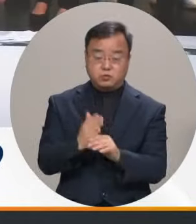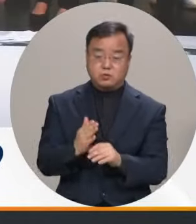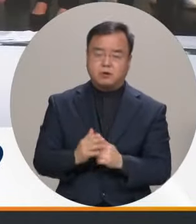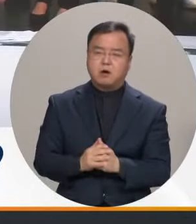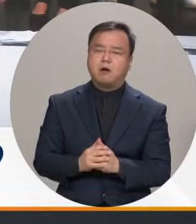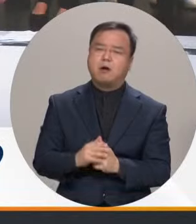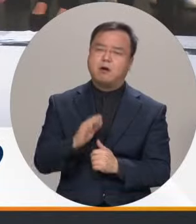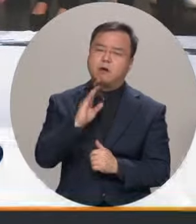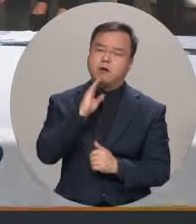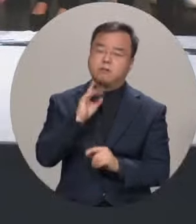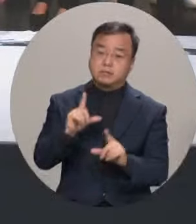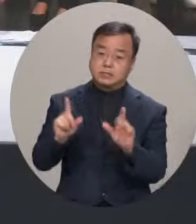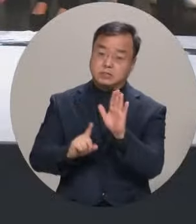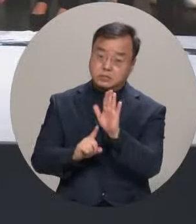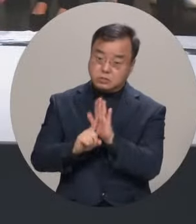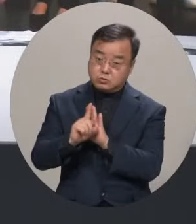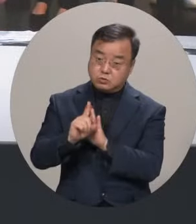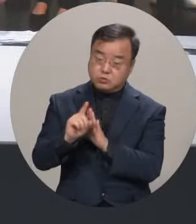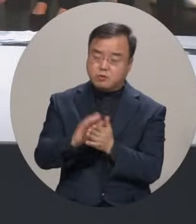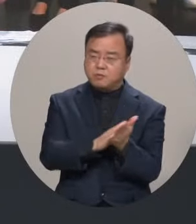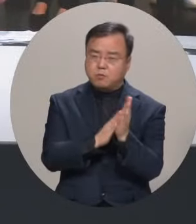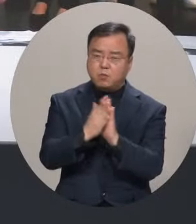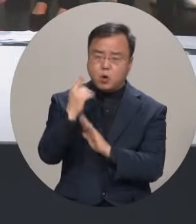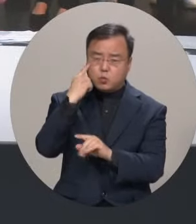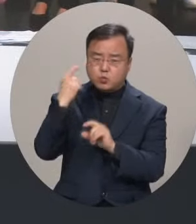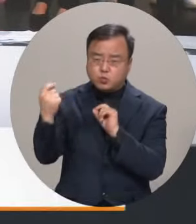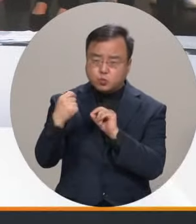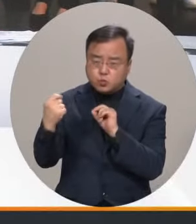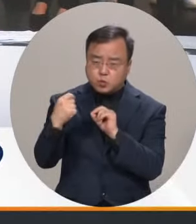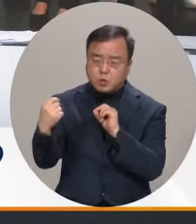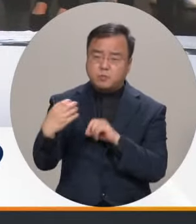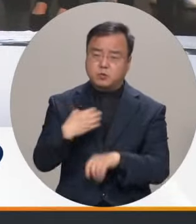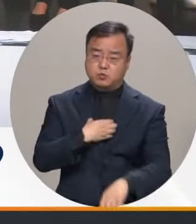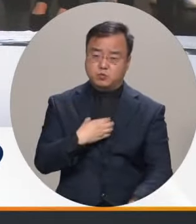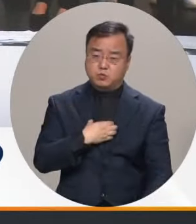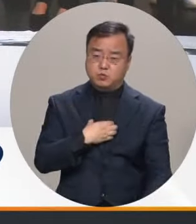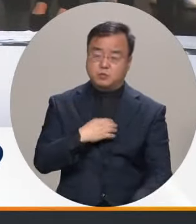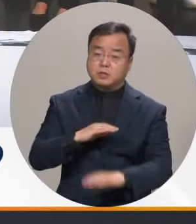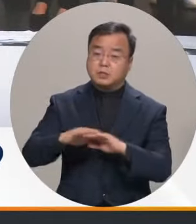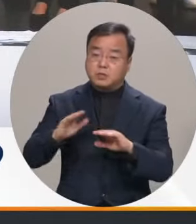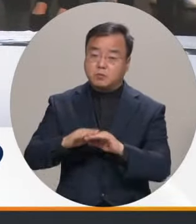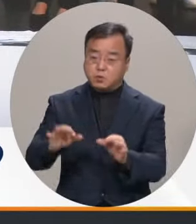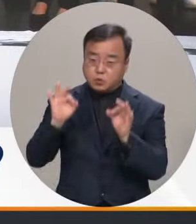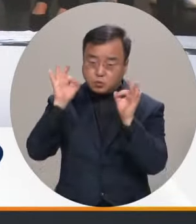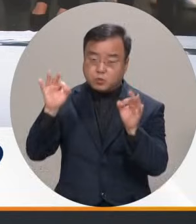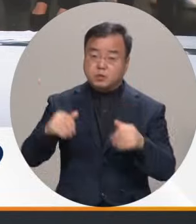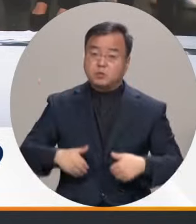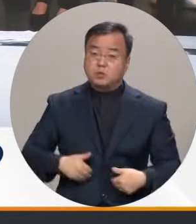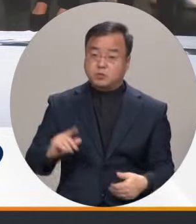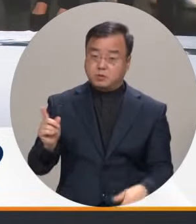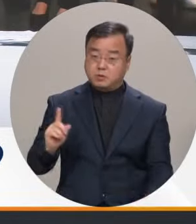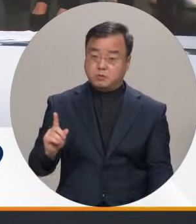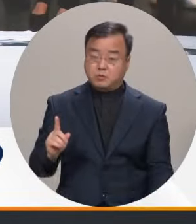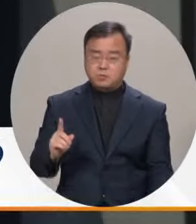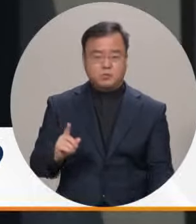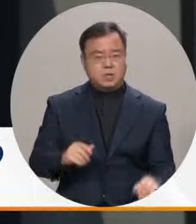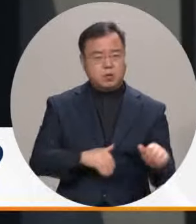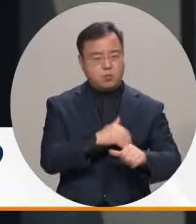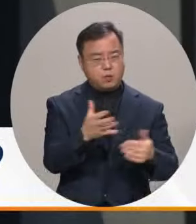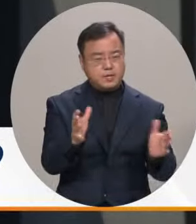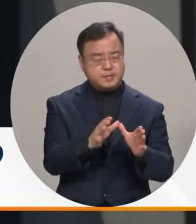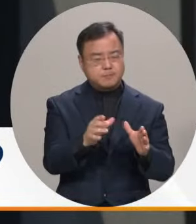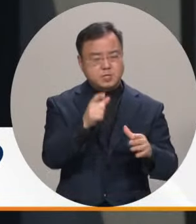이제 눈앞에 닥친 위기인데 그렇다면 기후변화 해결하는데 어떤 노력이 필요할까요 현재 환경부에서는 땡